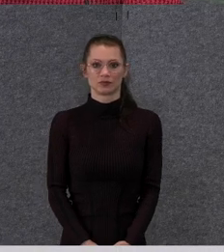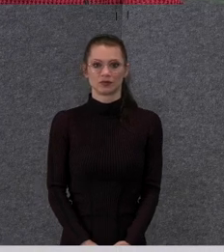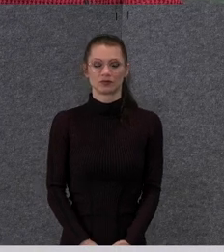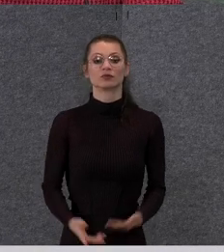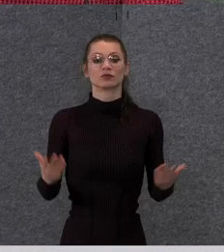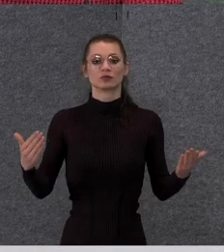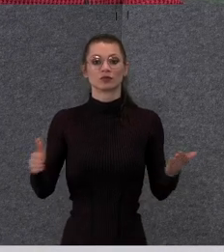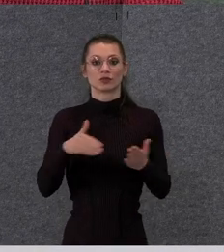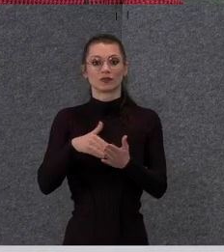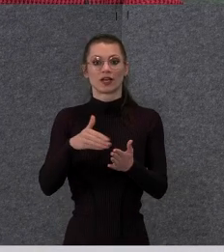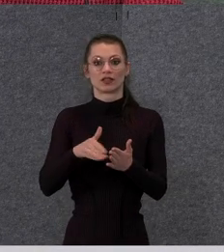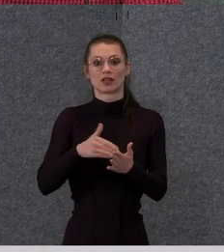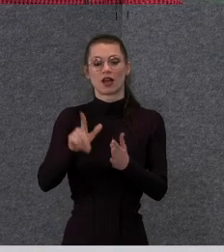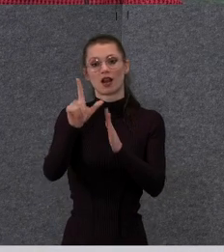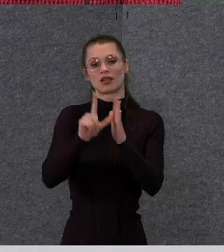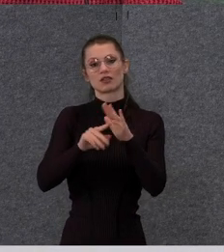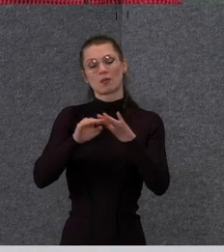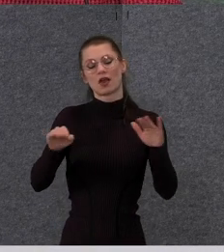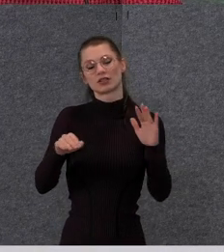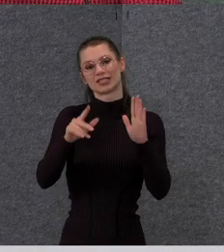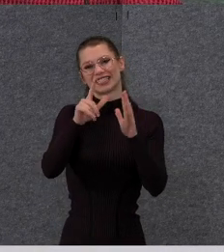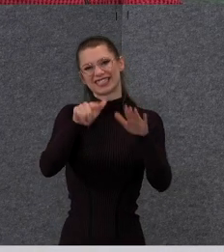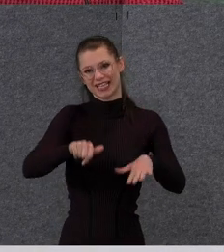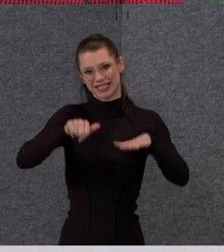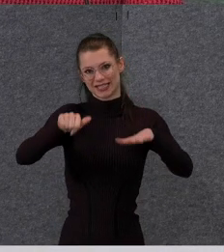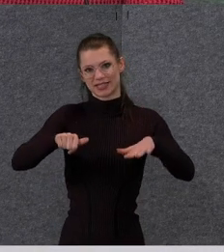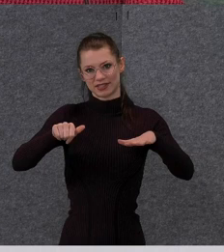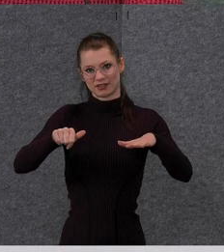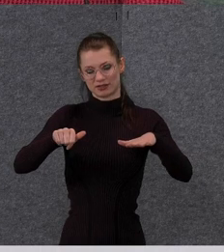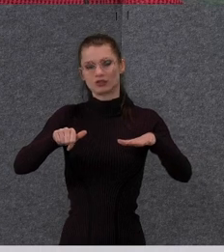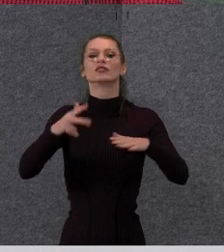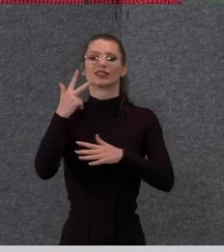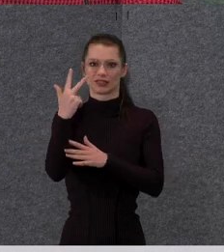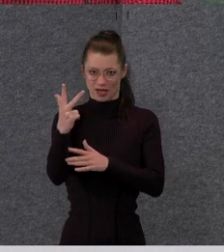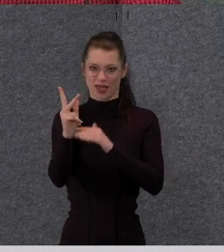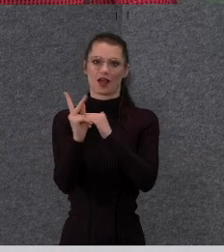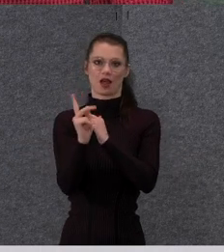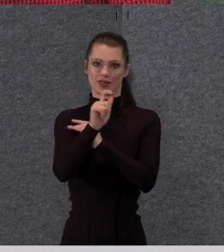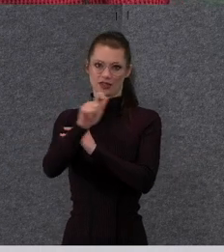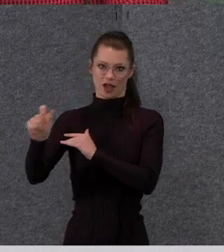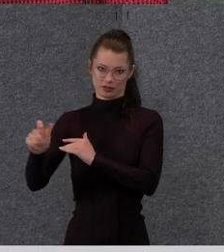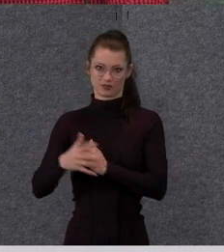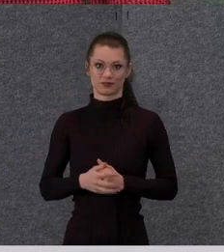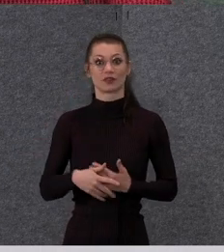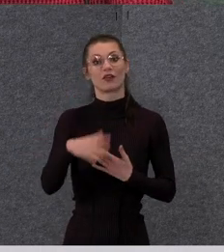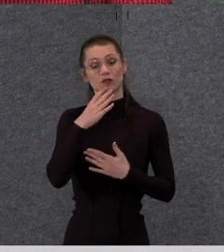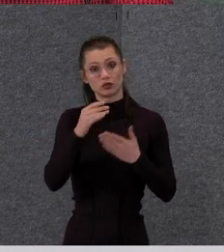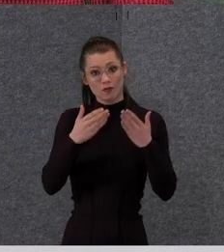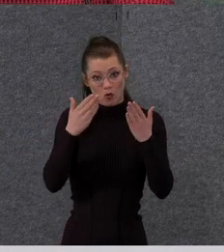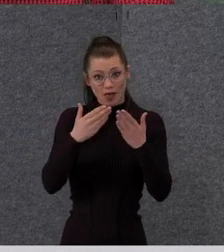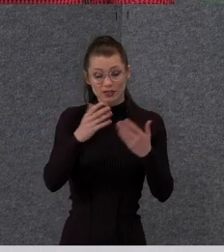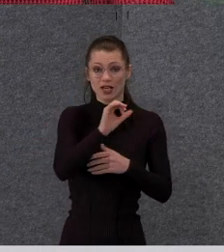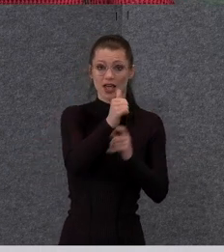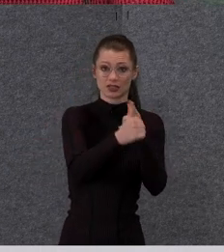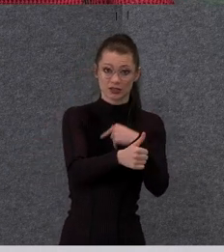Wir können dann weitermachen mit dem Listenplatz 16. Hier liegen uns drei Kandidaturen vor, die ich nun gerne vorlesen möchte. Die erste